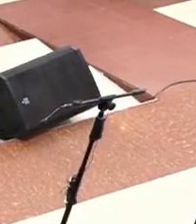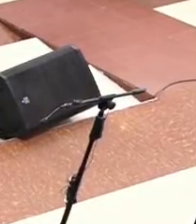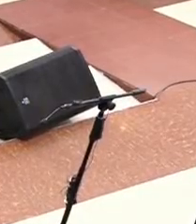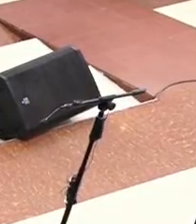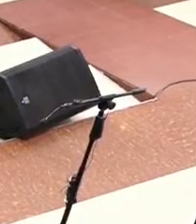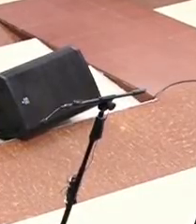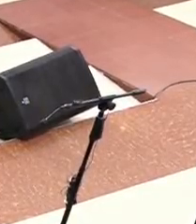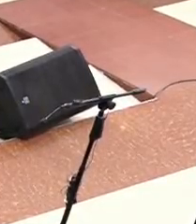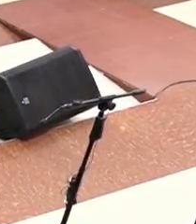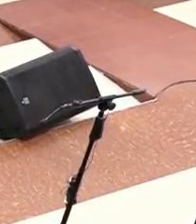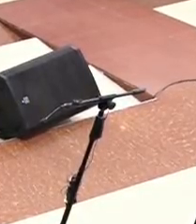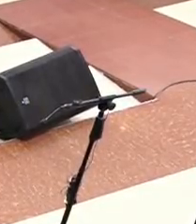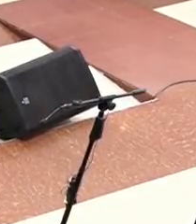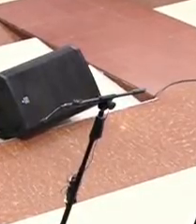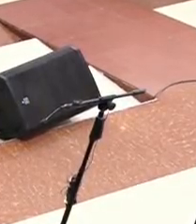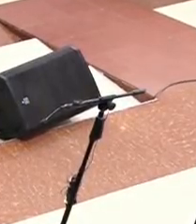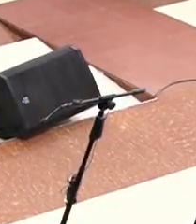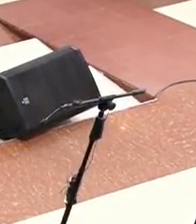nitaamini we